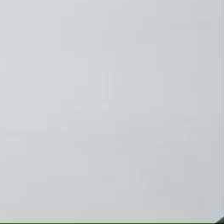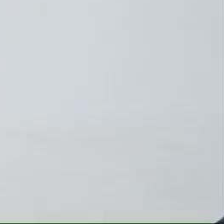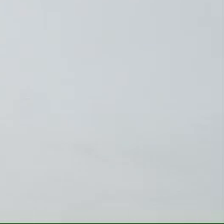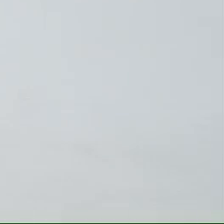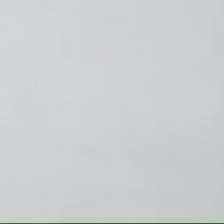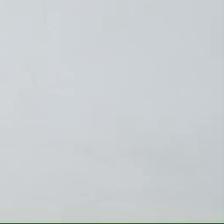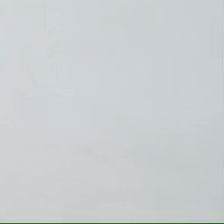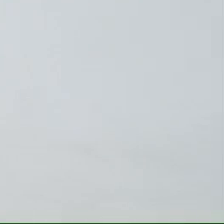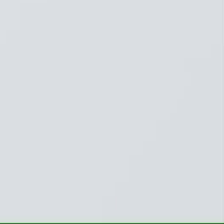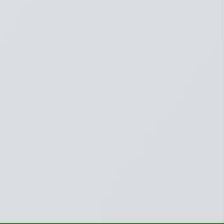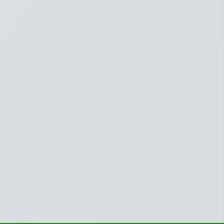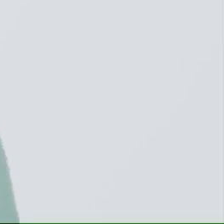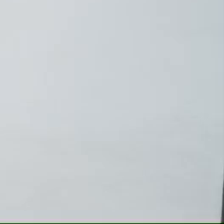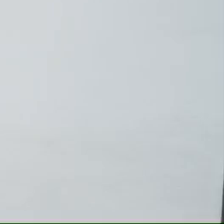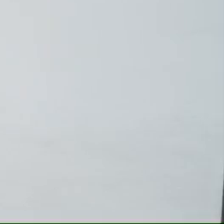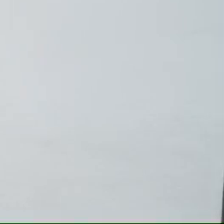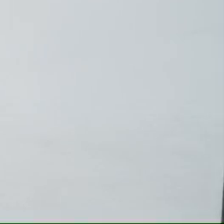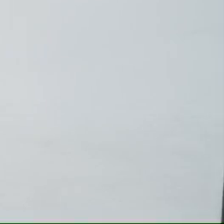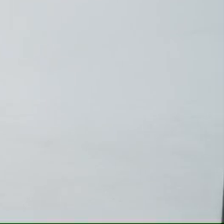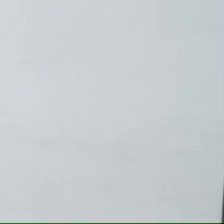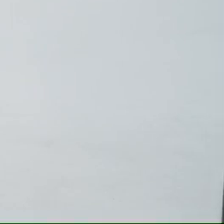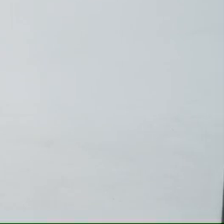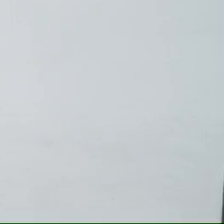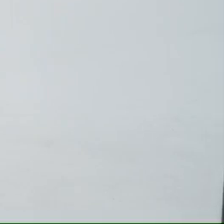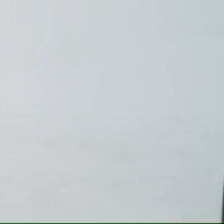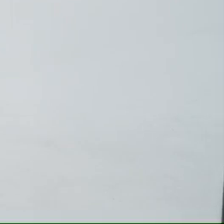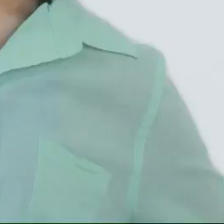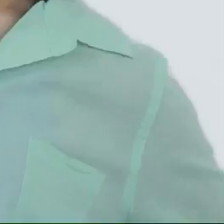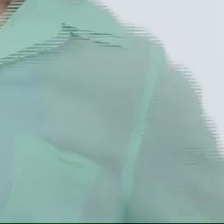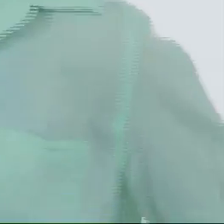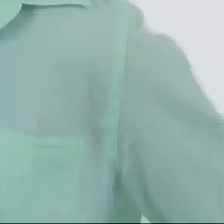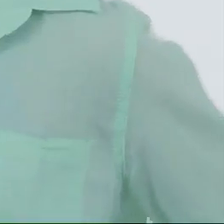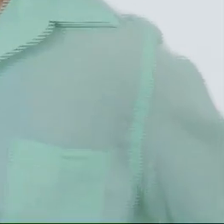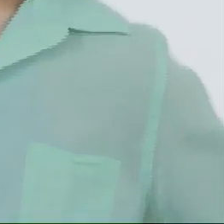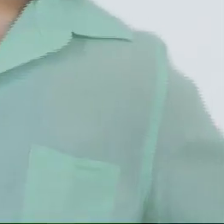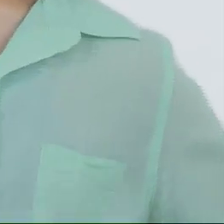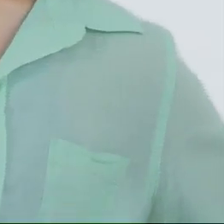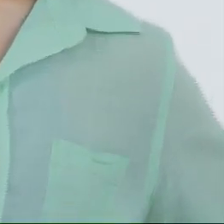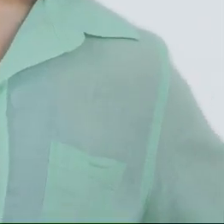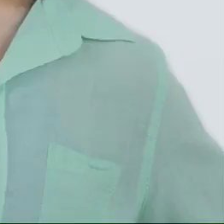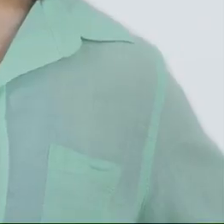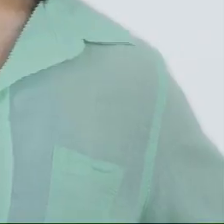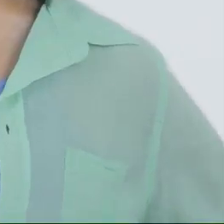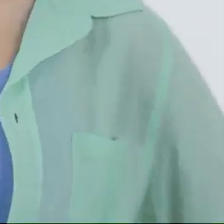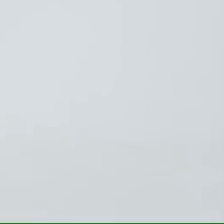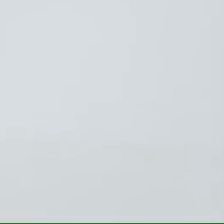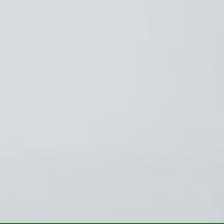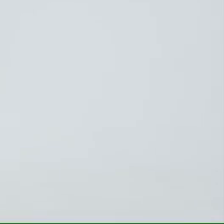Dua sejali menjadi